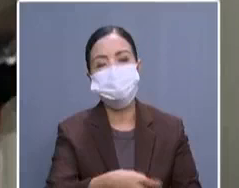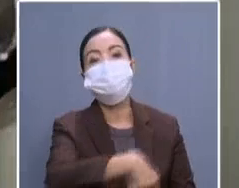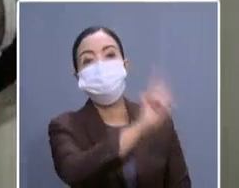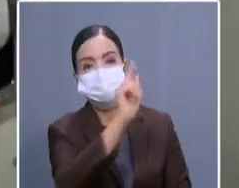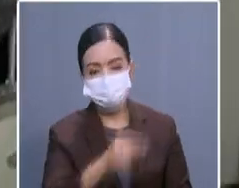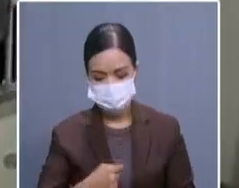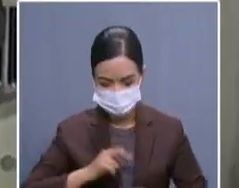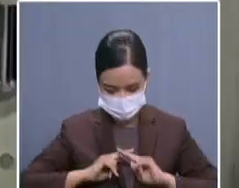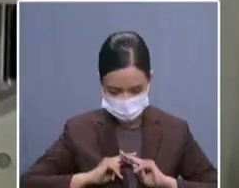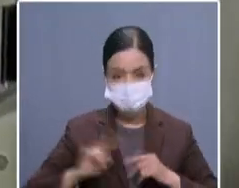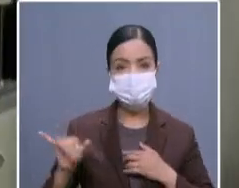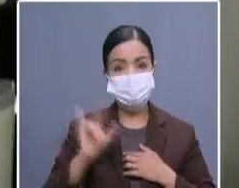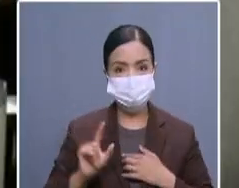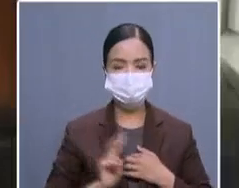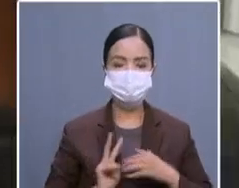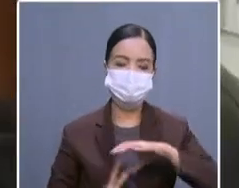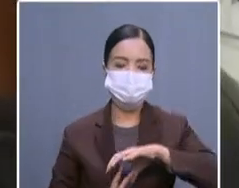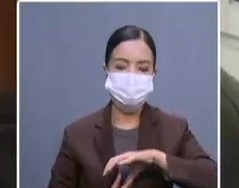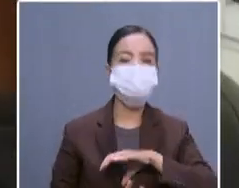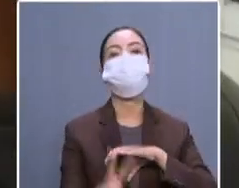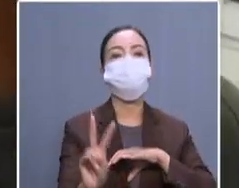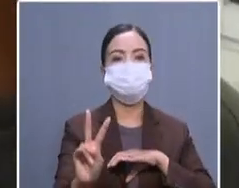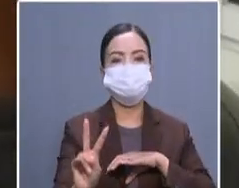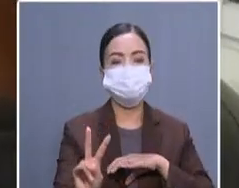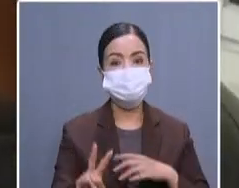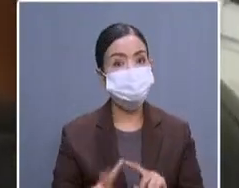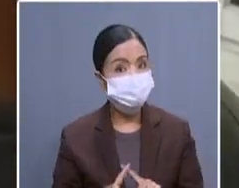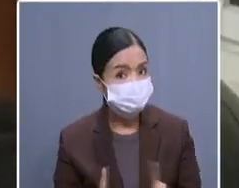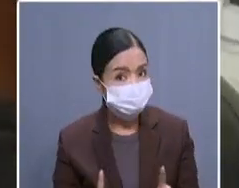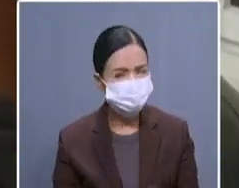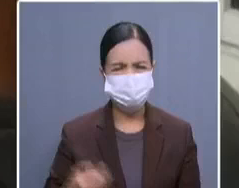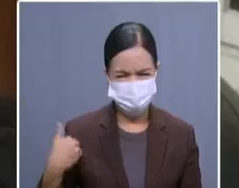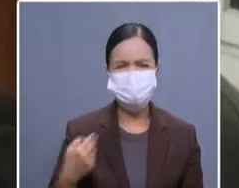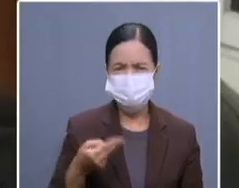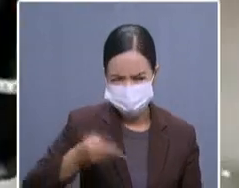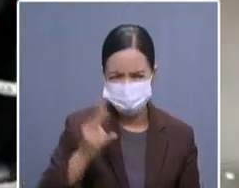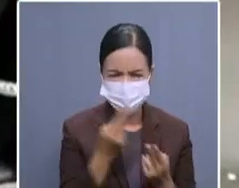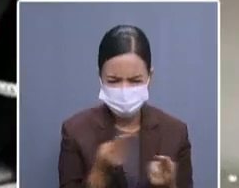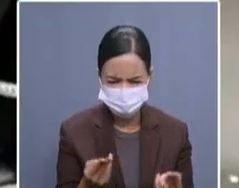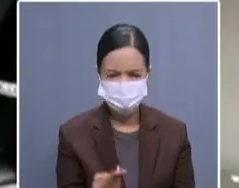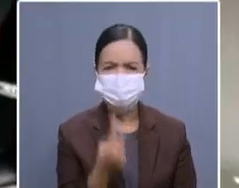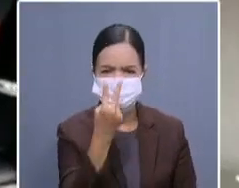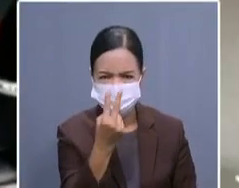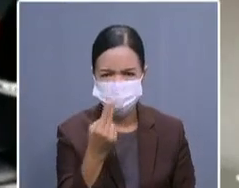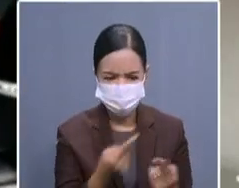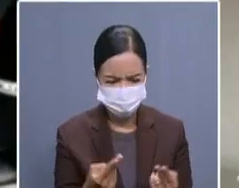ติกันก็ได้รับการปล่อยตัวนะคะจากการถูกควบคุมตัวแต่ยังมีอาวุธปืนอีก2กระบอกที่ก่อนหน้านี้เนี่ย